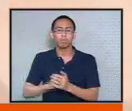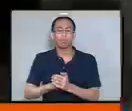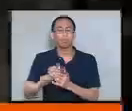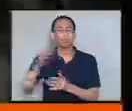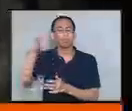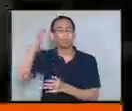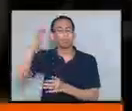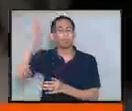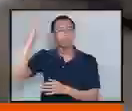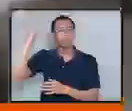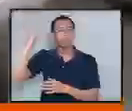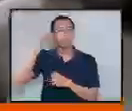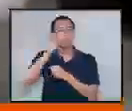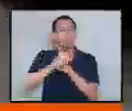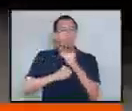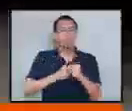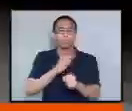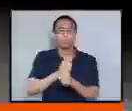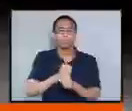taon.